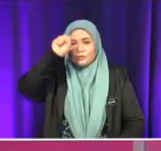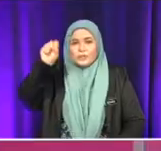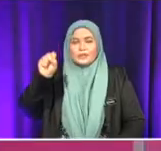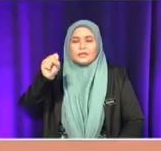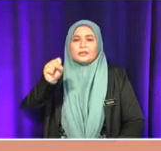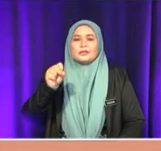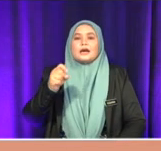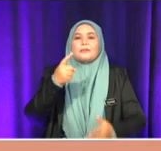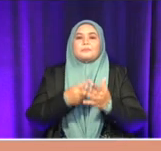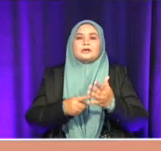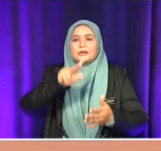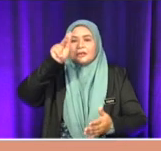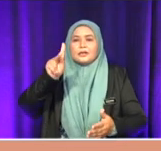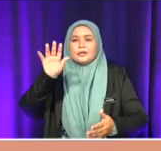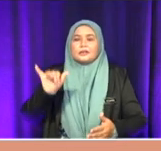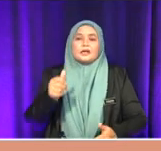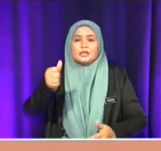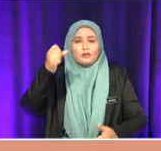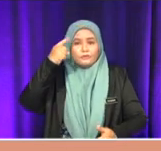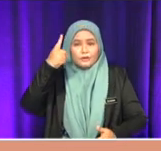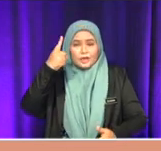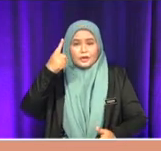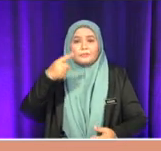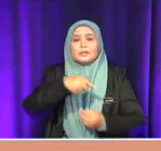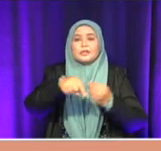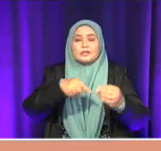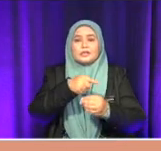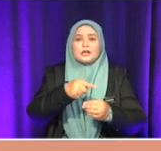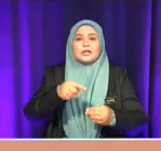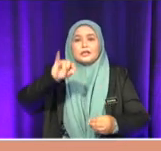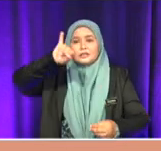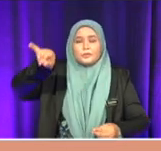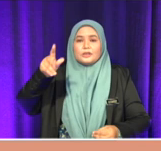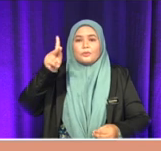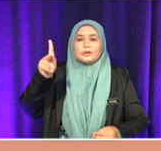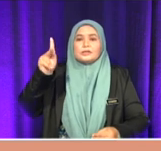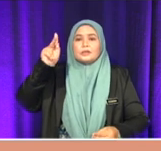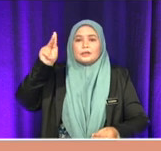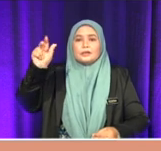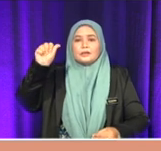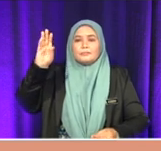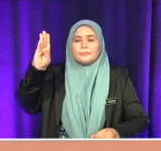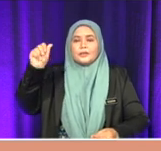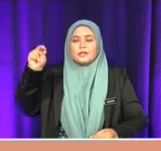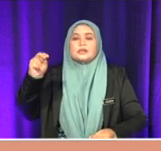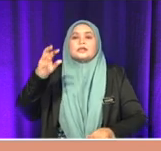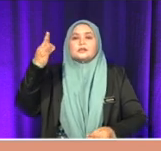apakah yang Anda paham mengenai jawatan kuasa kabinet 1974